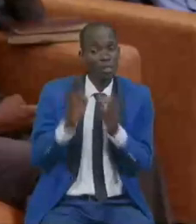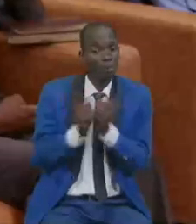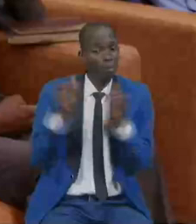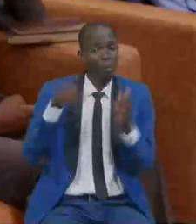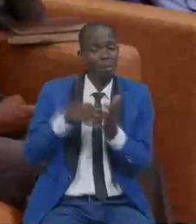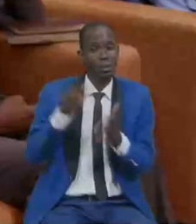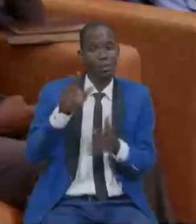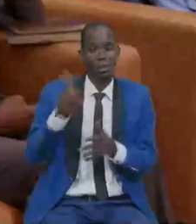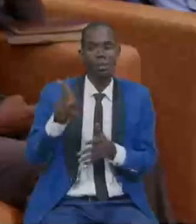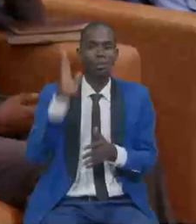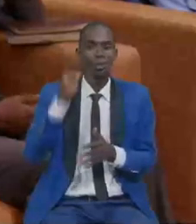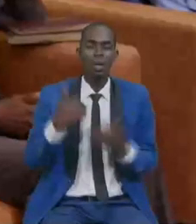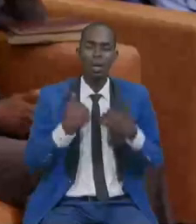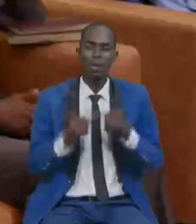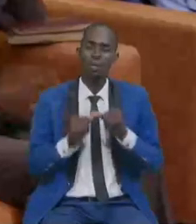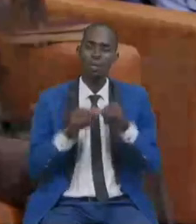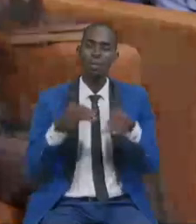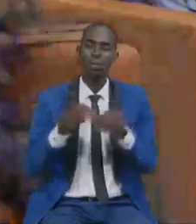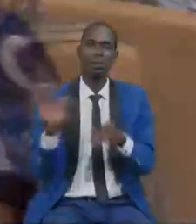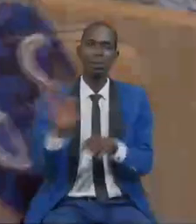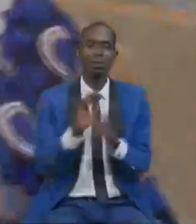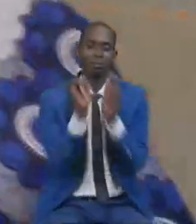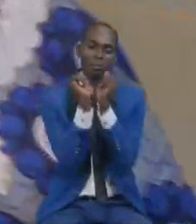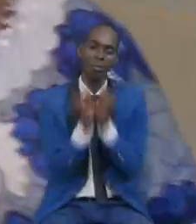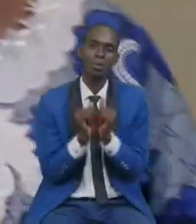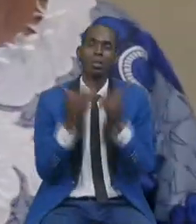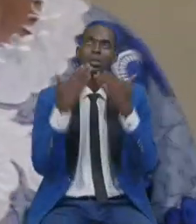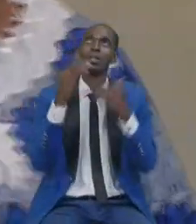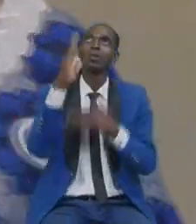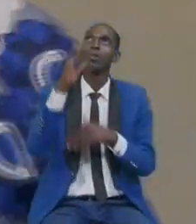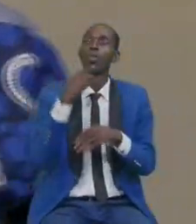Dieu qui m'a délivré par JCK. Gloire à Dieu.